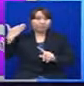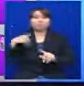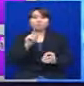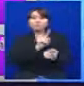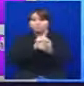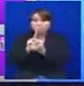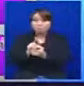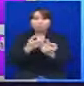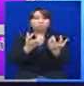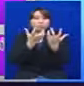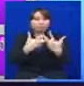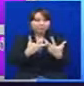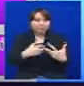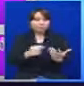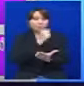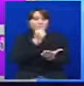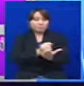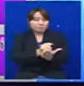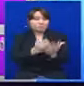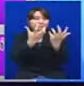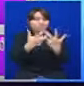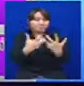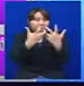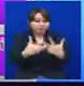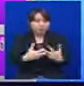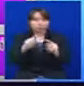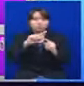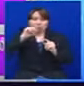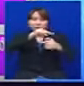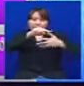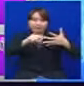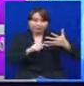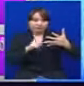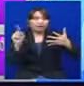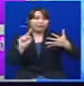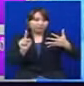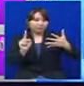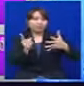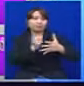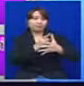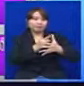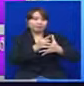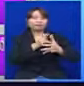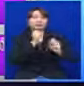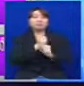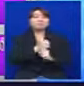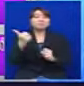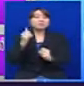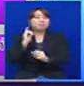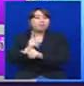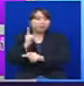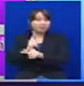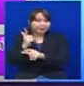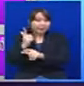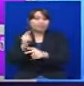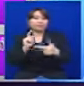พบว่ากลุ่มอุตสาหกรรมที่จดทะเบียนกรรมสิทธิ์เครื่องจักรสูงสุด5อันดับแรกได้แก่กลุ่มอุตสาหกรรมผลิตภัณฑ์อื่นที่ทำจากโลห